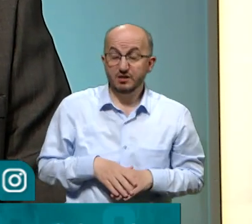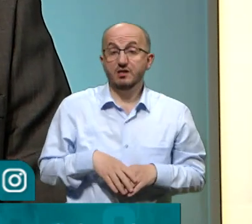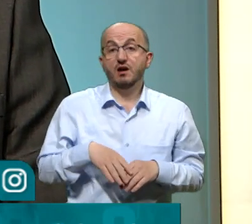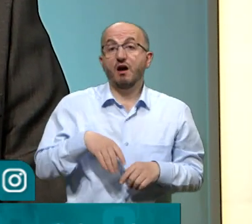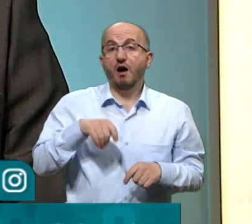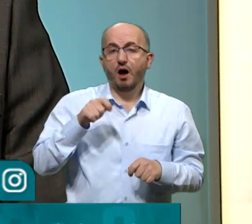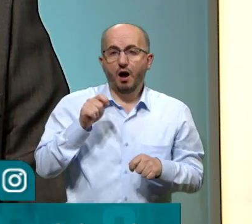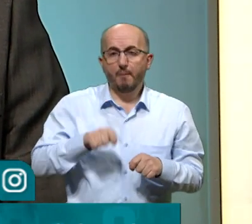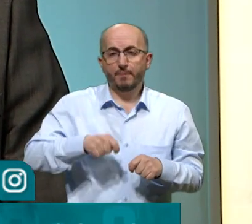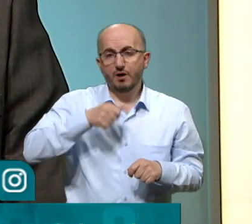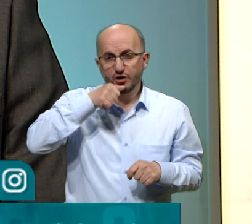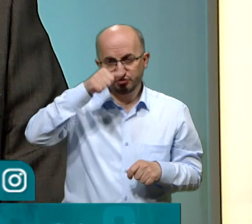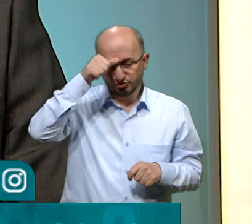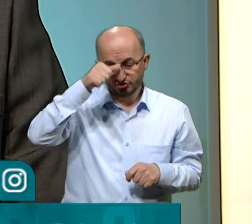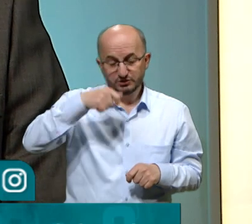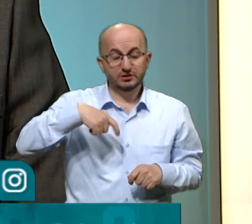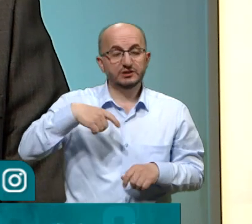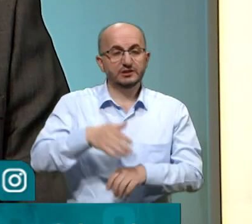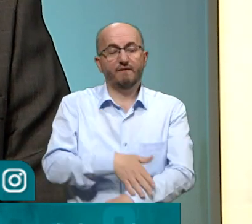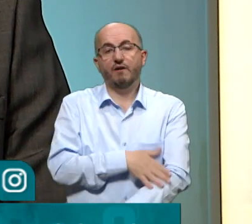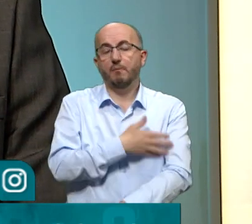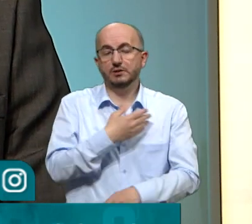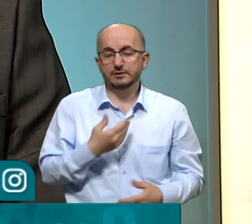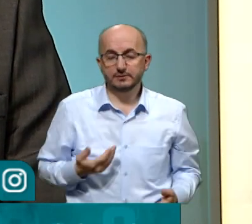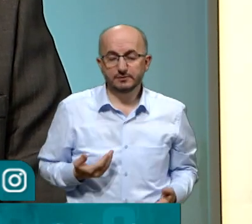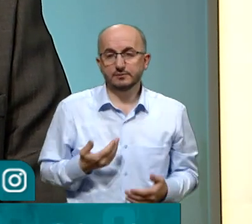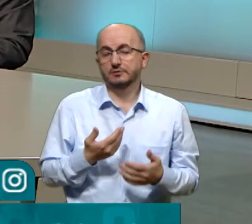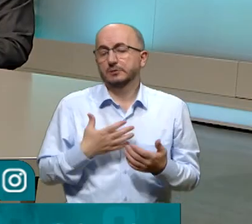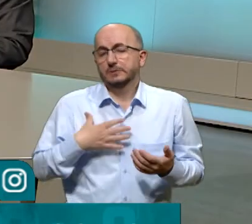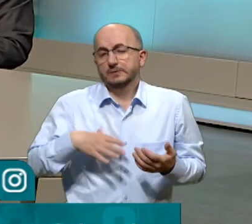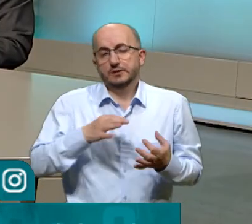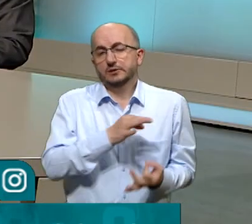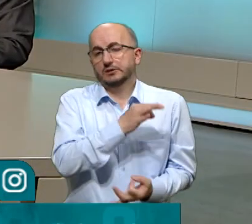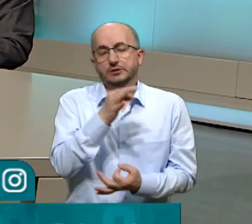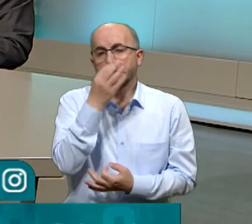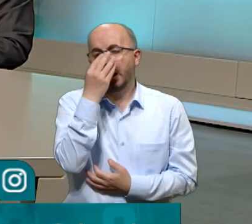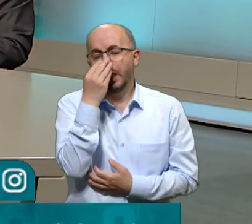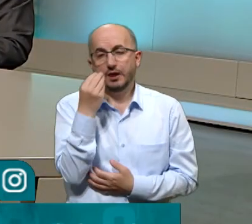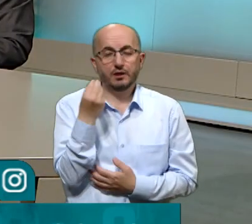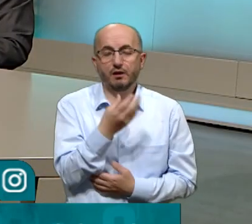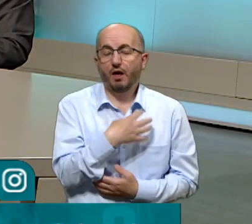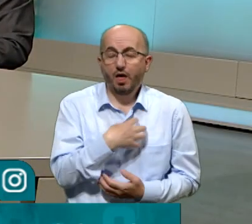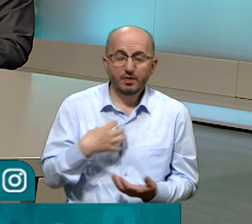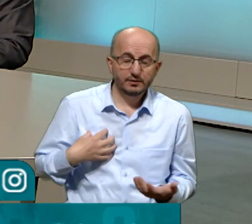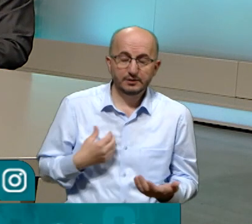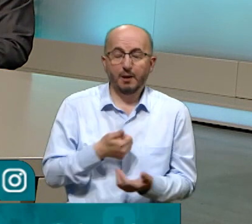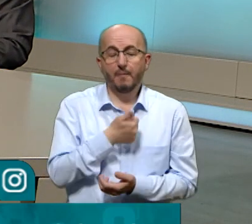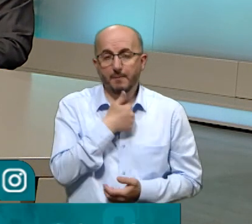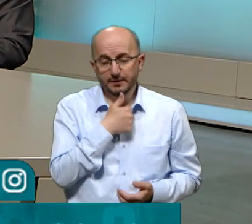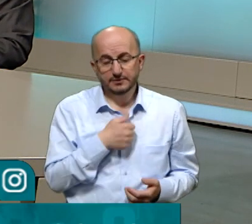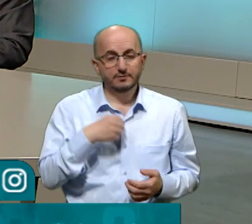Hac sevabını Nafile olarak yaptığı Haccın sevabını istediği kişiye annesine babasına